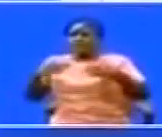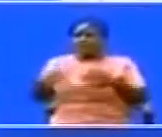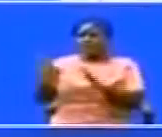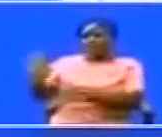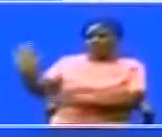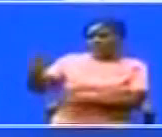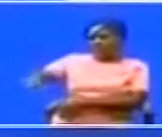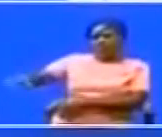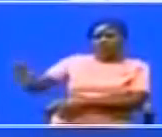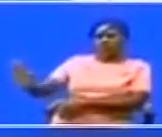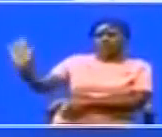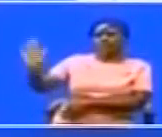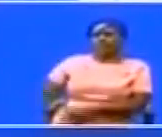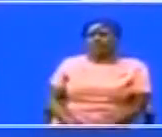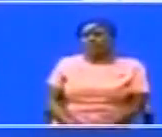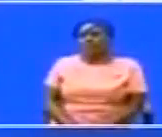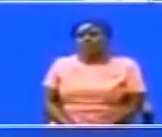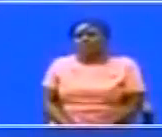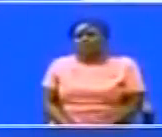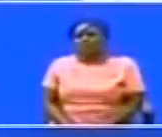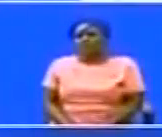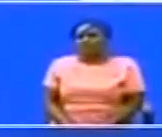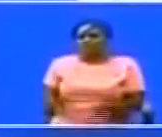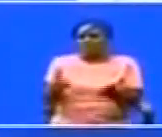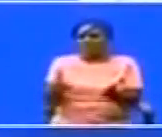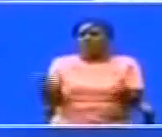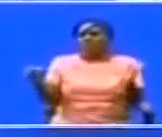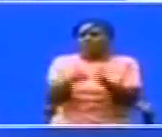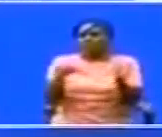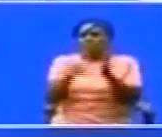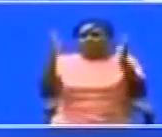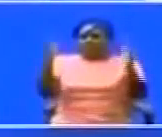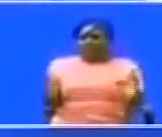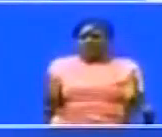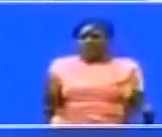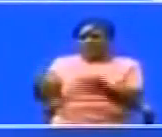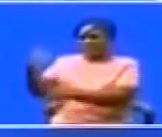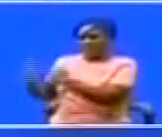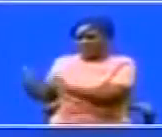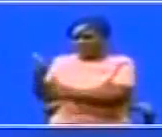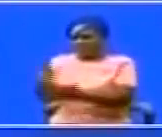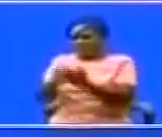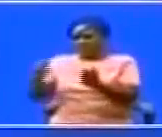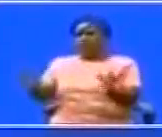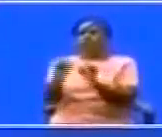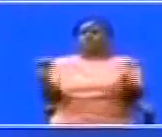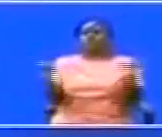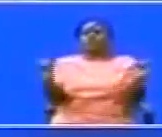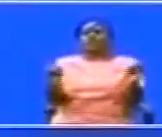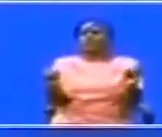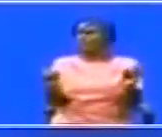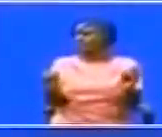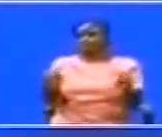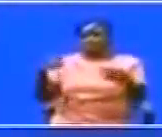yao, wakae eneo lao. Hii ni matatizo kani inafanya hiyo mpaka inja tolewa.